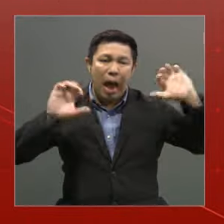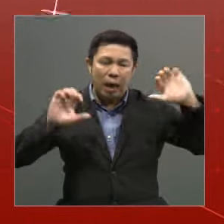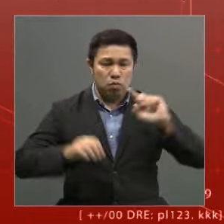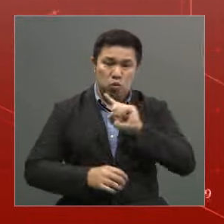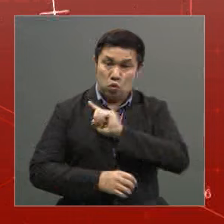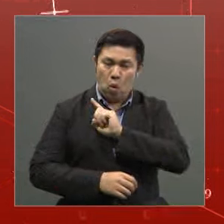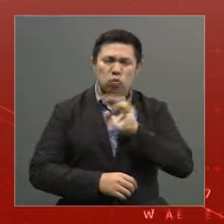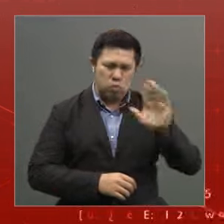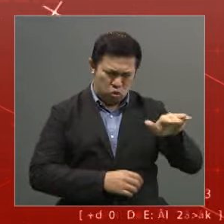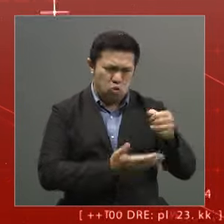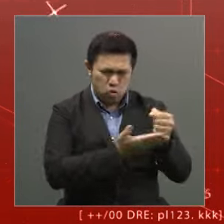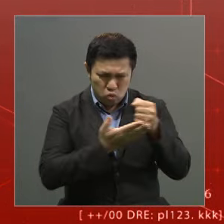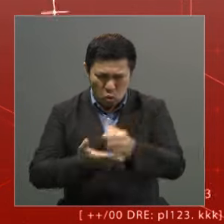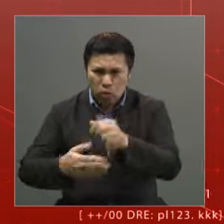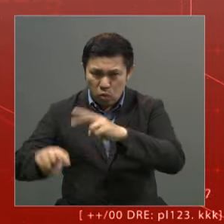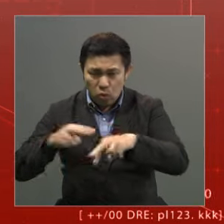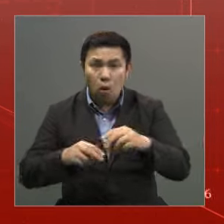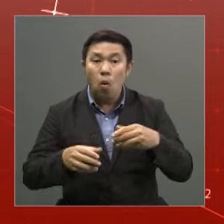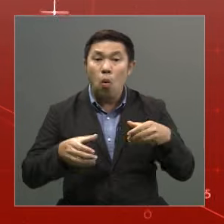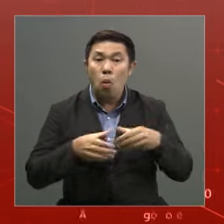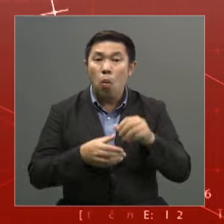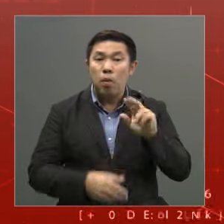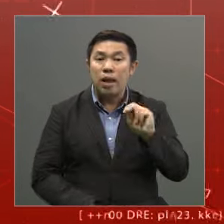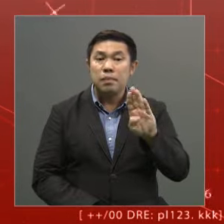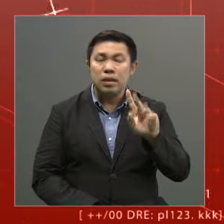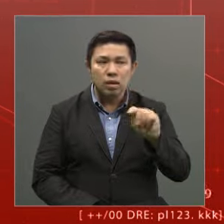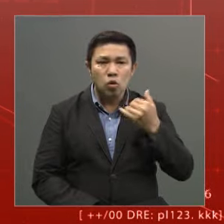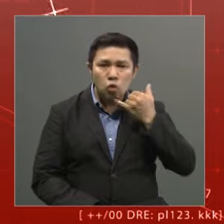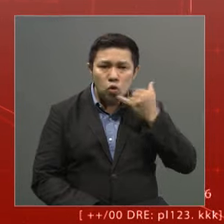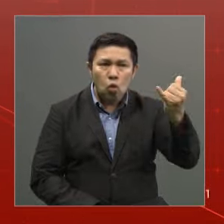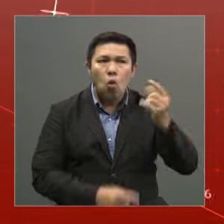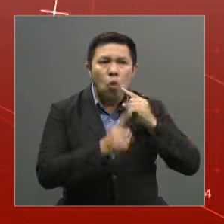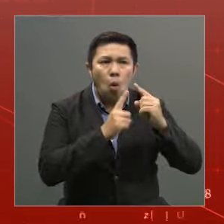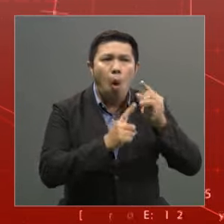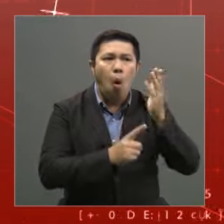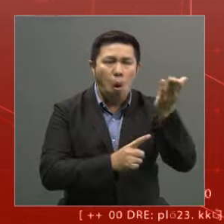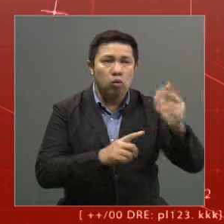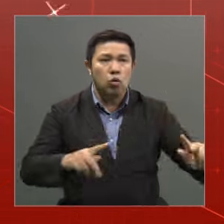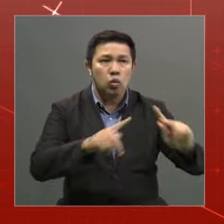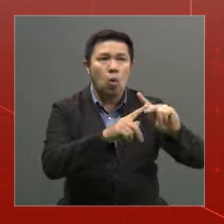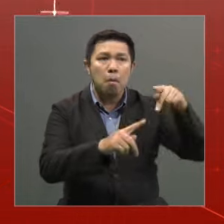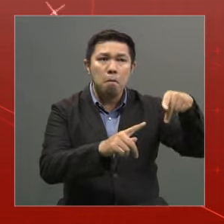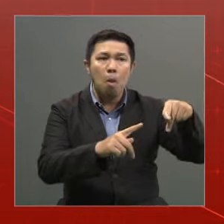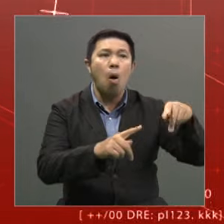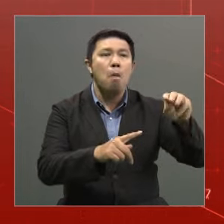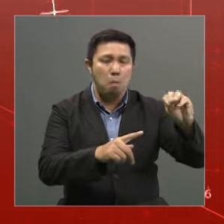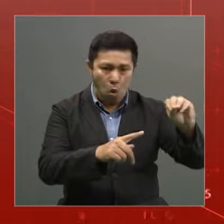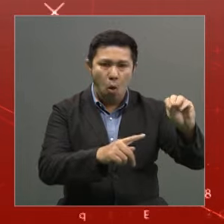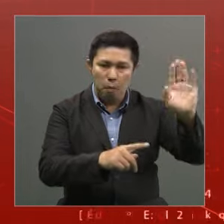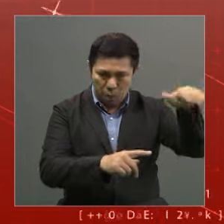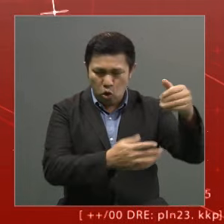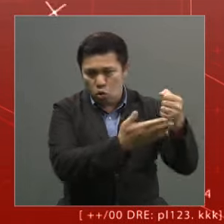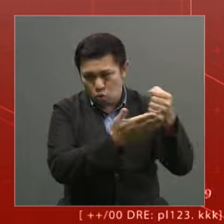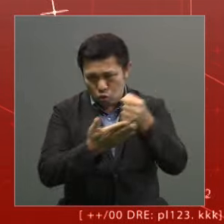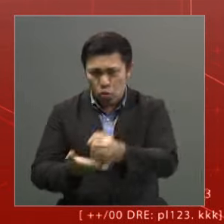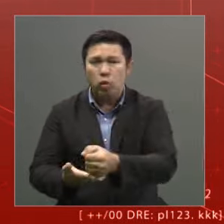ากจะให้เข้ามาดูแลทีมข่าวของเราก็เลยประสานไปที่กระทรวงพม.นะครับเพื่อจะให้เข้ามาลงพื้นที่ช่วยเหลือครอบครัวนี้